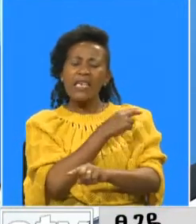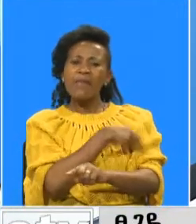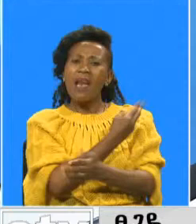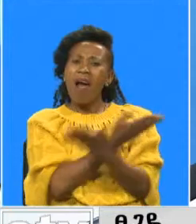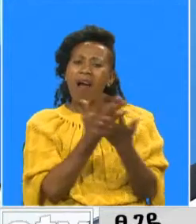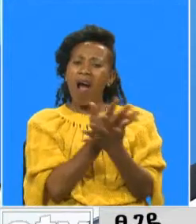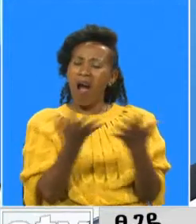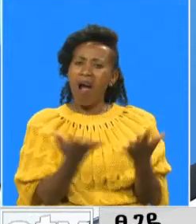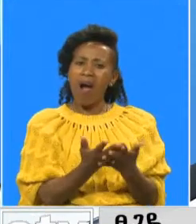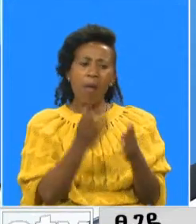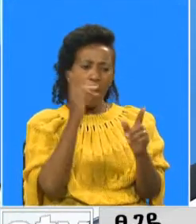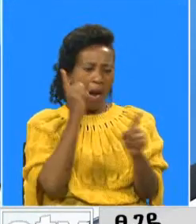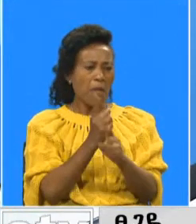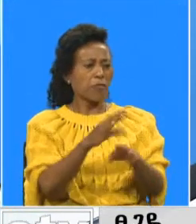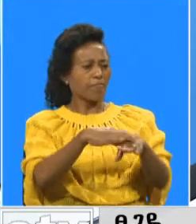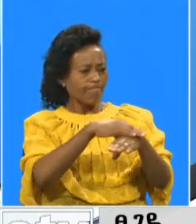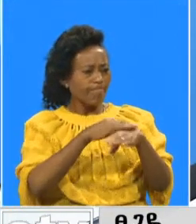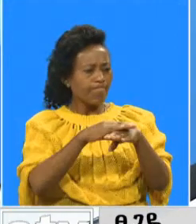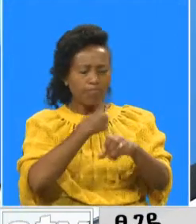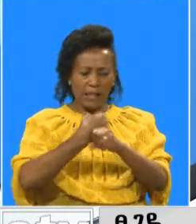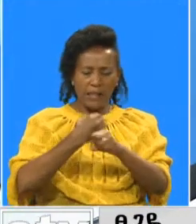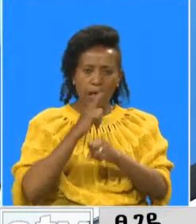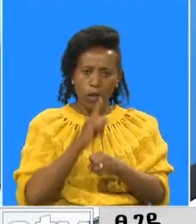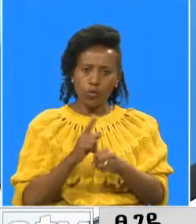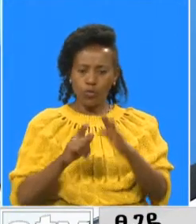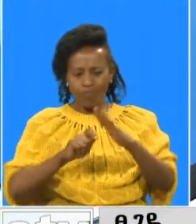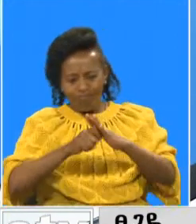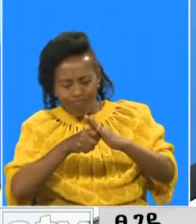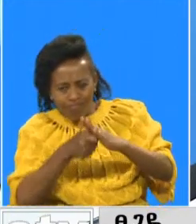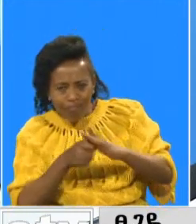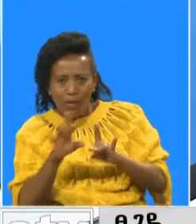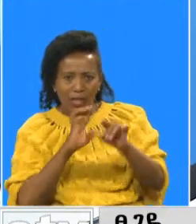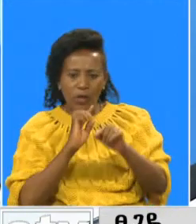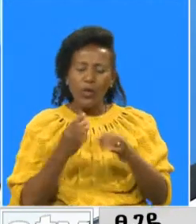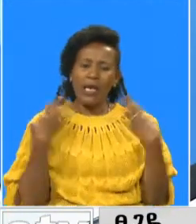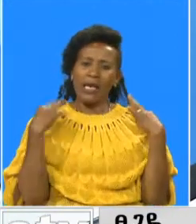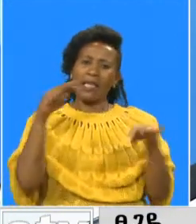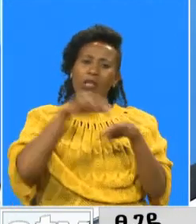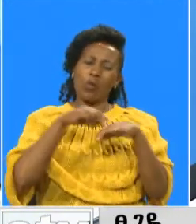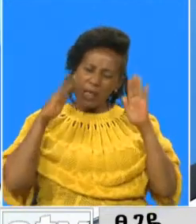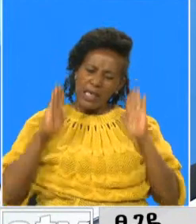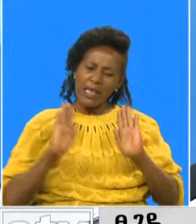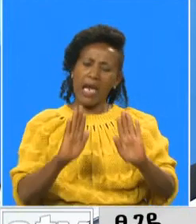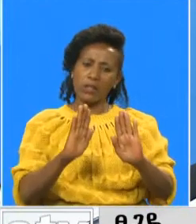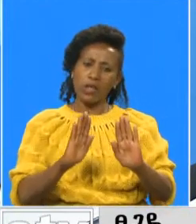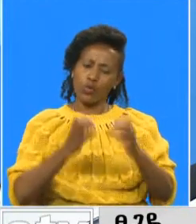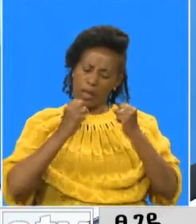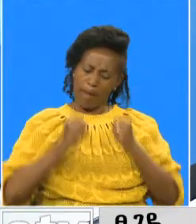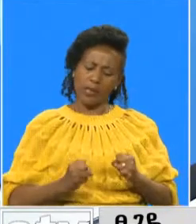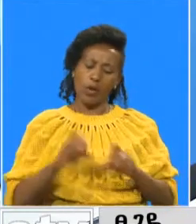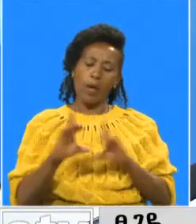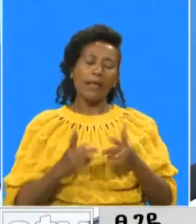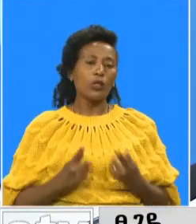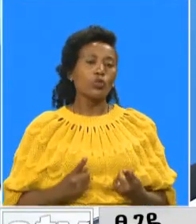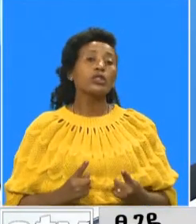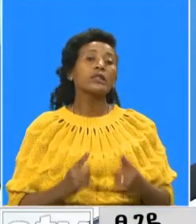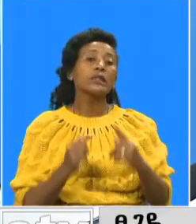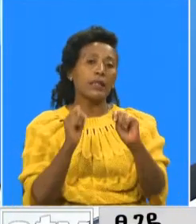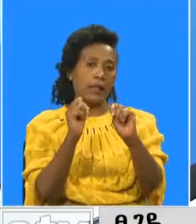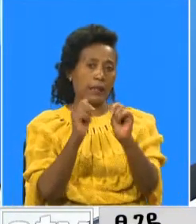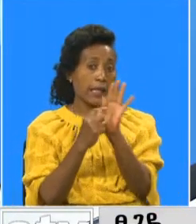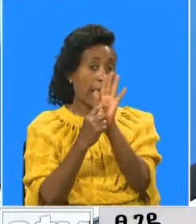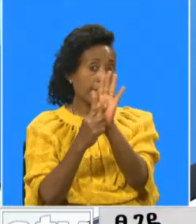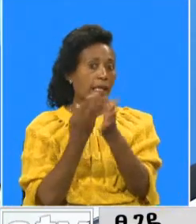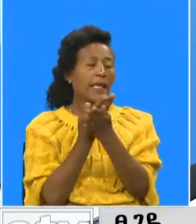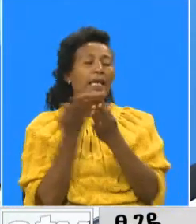እቃዎች በአግባቡ እየተጠገኑ መሆኑ፣ የጤና ተቋማት ራሳቸውን ለማቻል ያደረጉት ጥረት